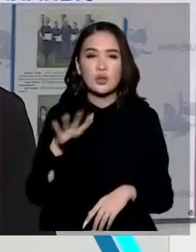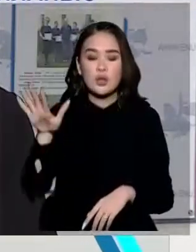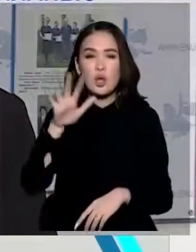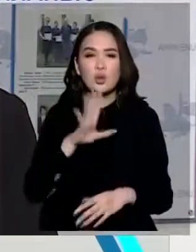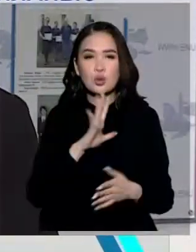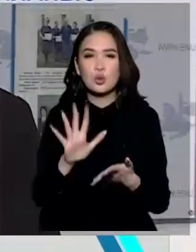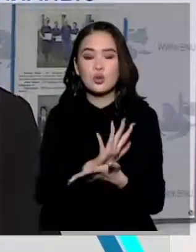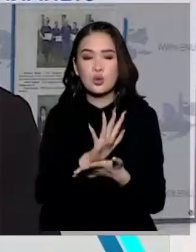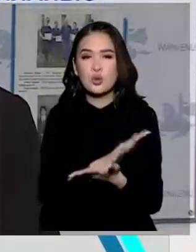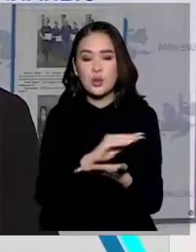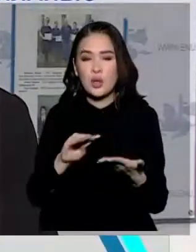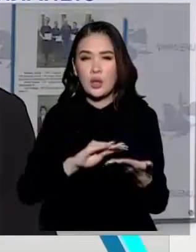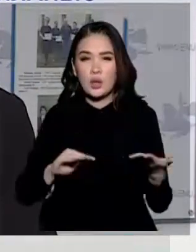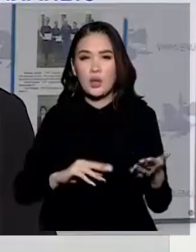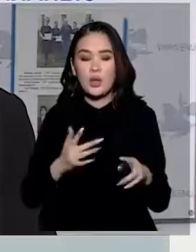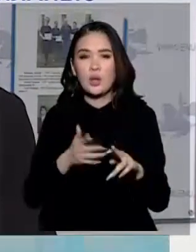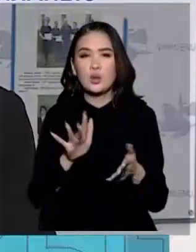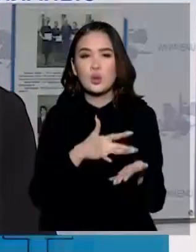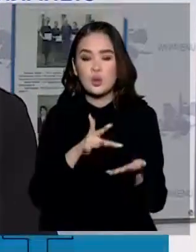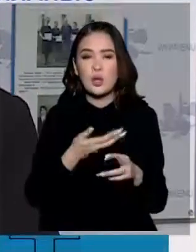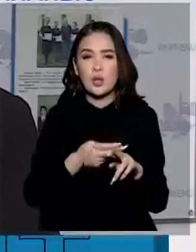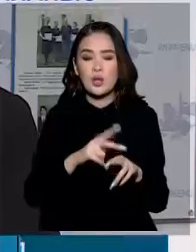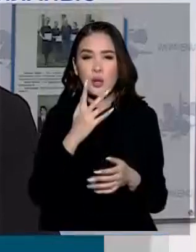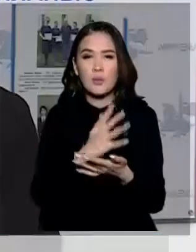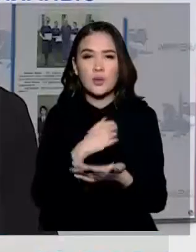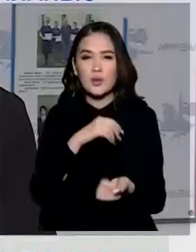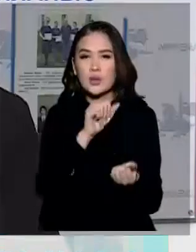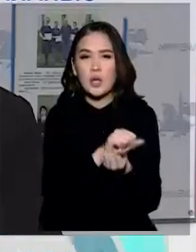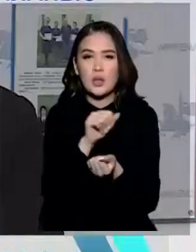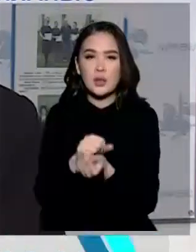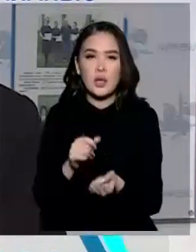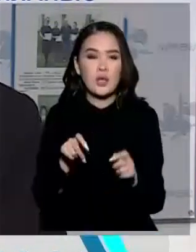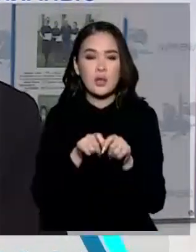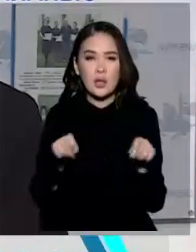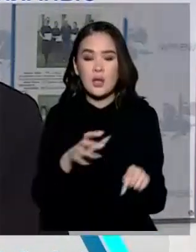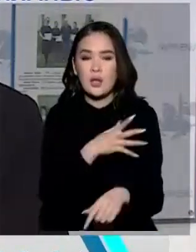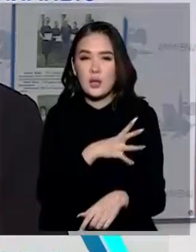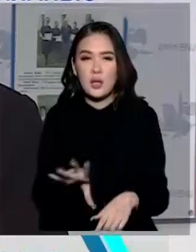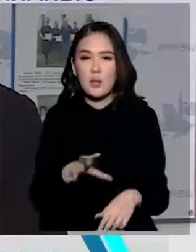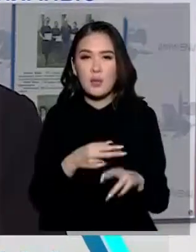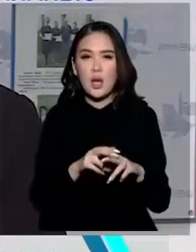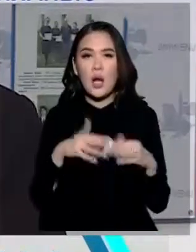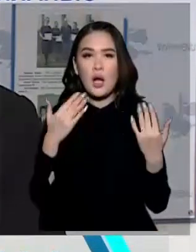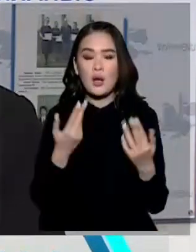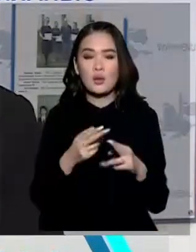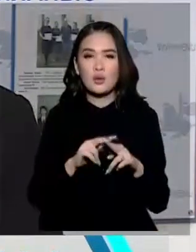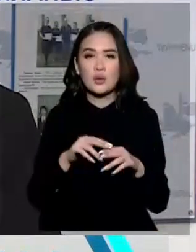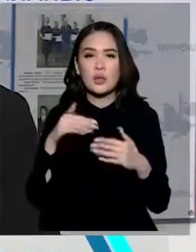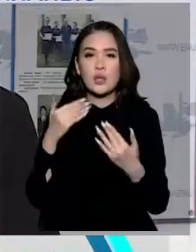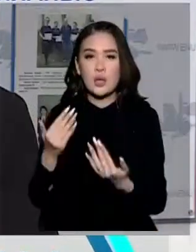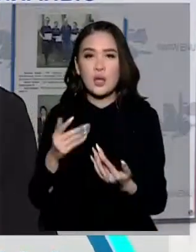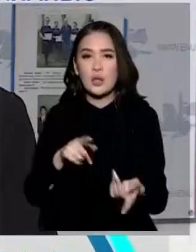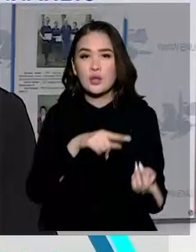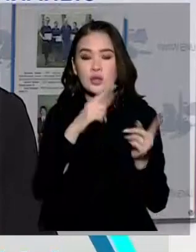журналдарында, Скопс деген журналдарға мен ешқандай да статьям шықпаған болады мақалаларым. Енді осы кісіге келгеннен